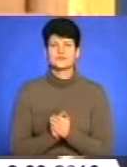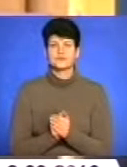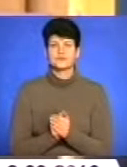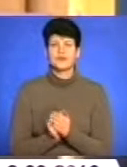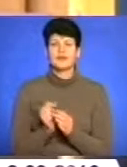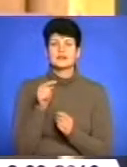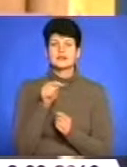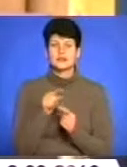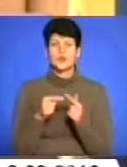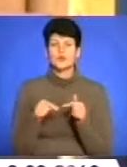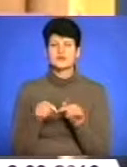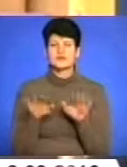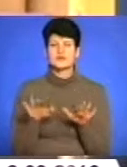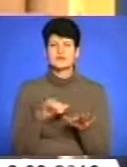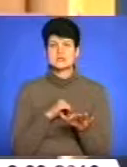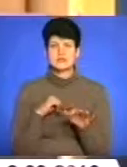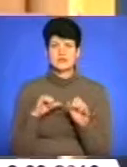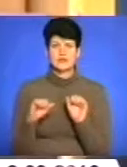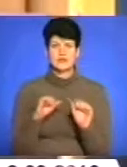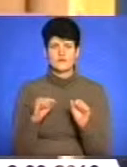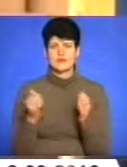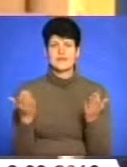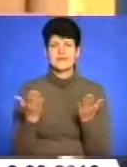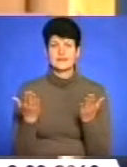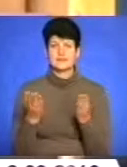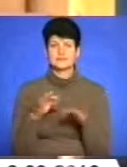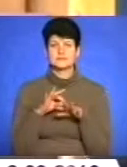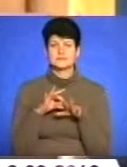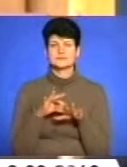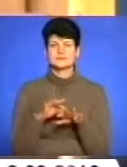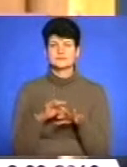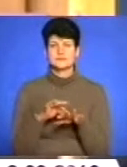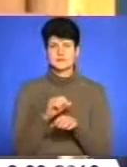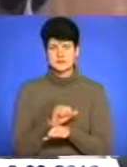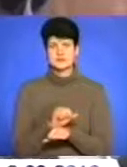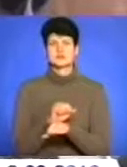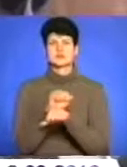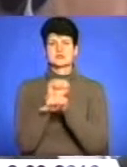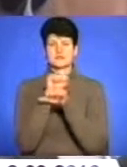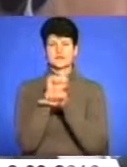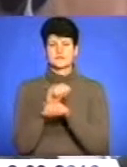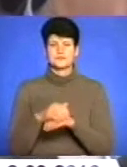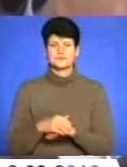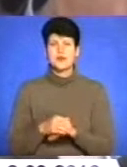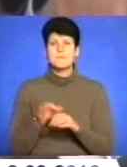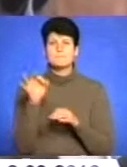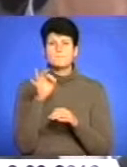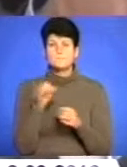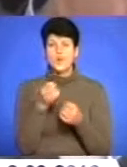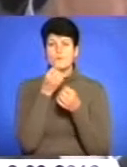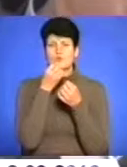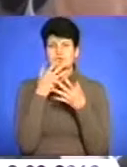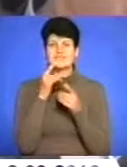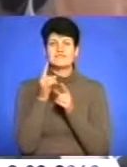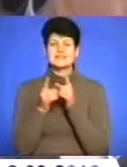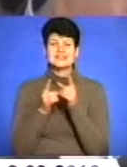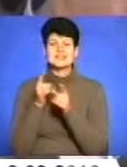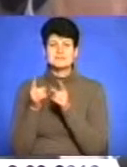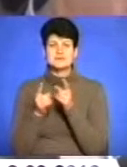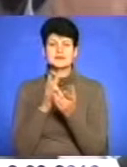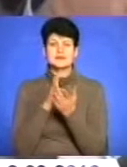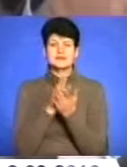тих органів місцевого самоврядування, котрі здійснюють саботаж. Про позитивні зміни у економіці краю свідчить те,